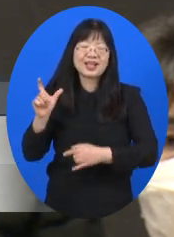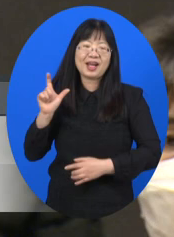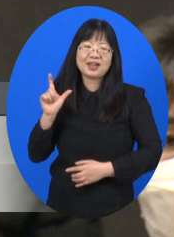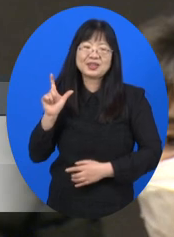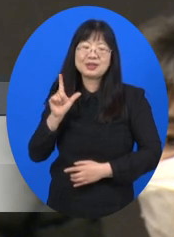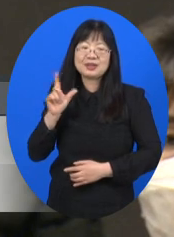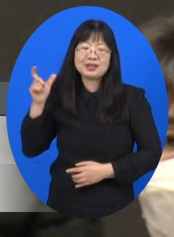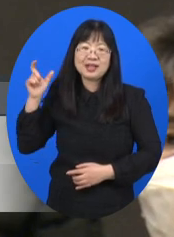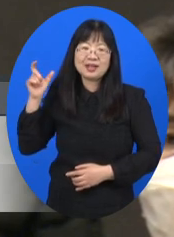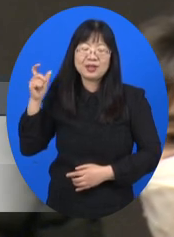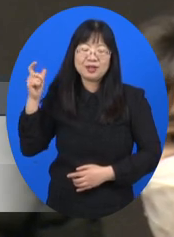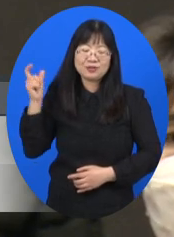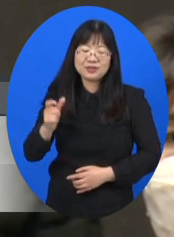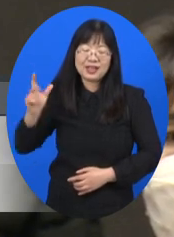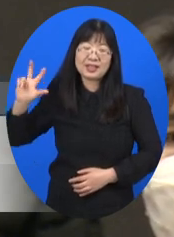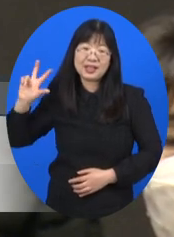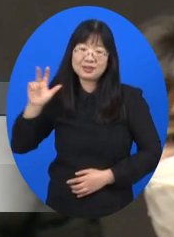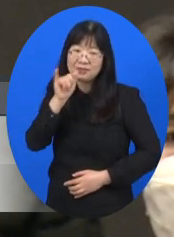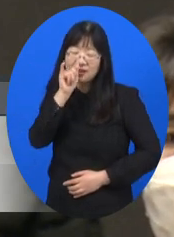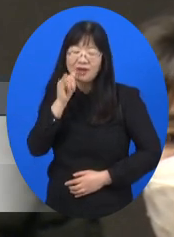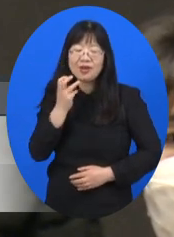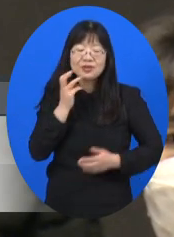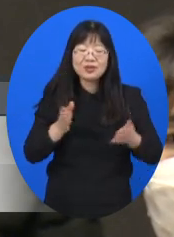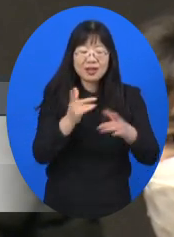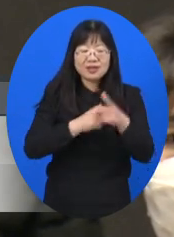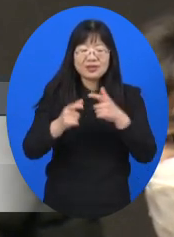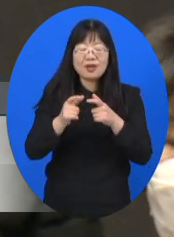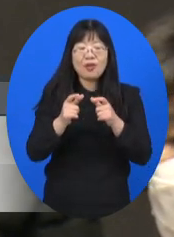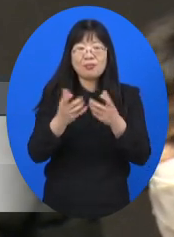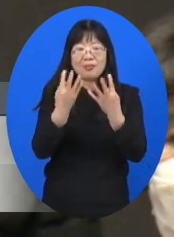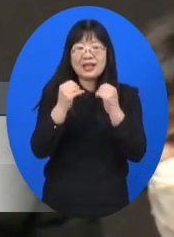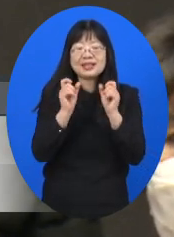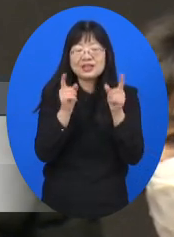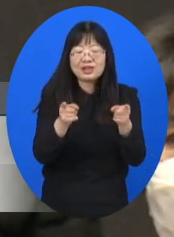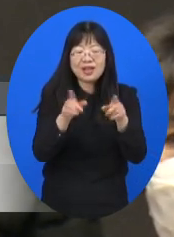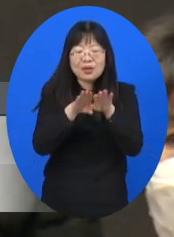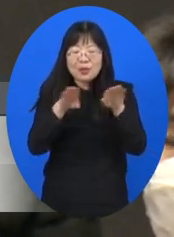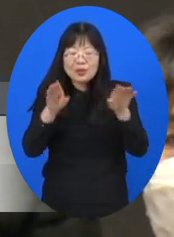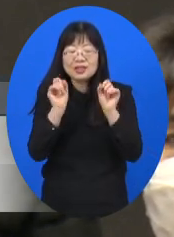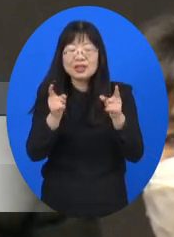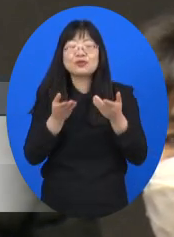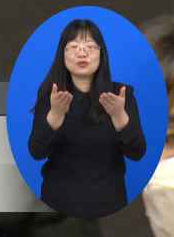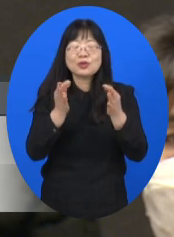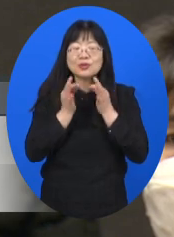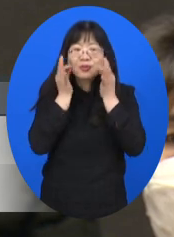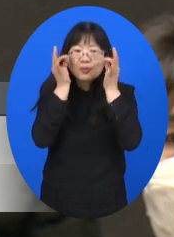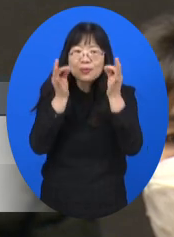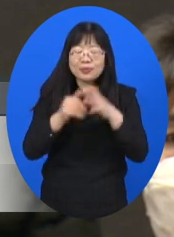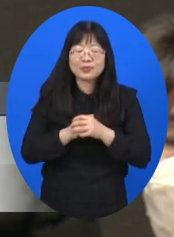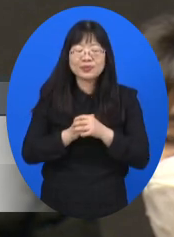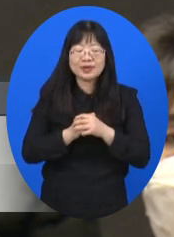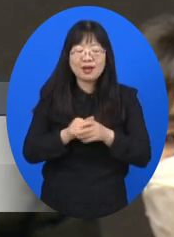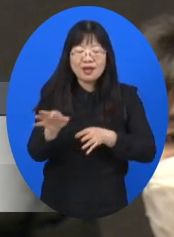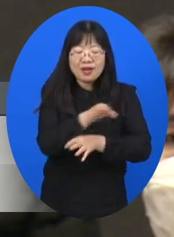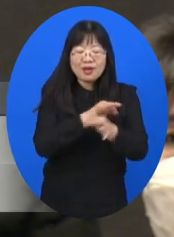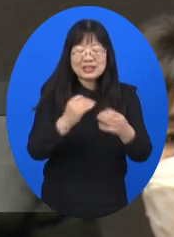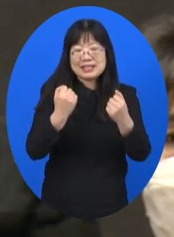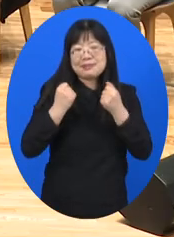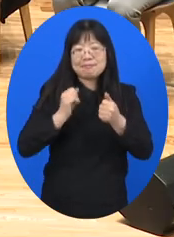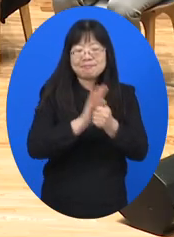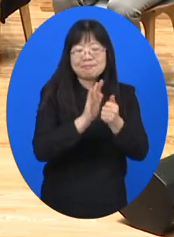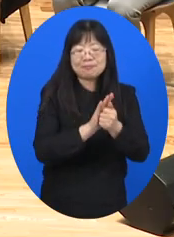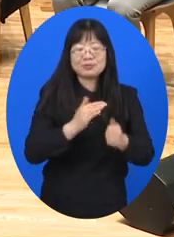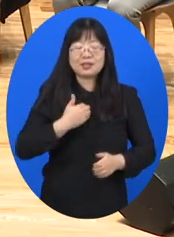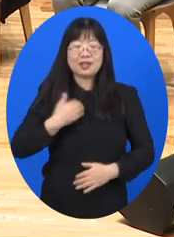경기도에 더 많은 기회, 더 고른 기회가 넘치도록 하고 싶습니다. 우리 경제에 역동성을 불어넣고